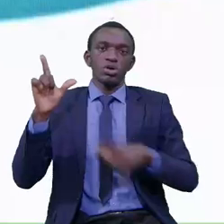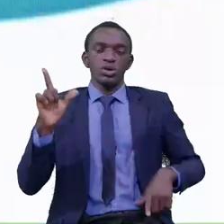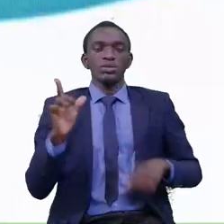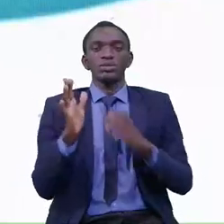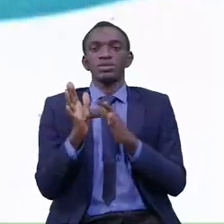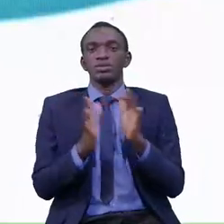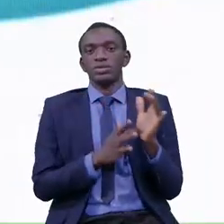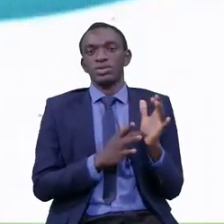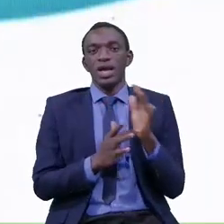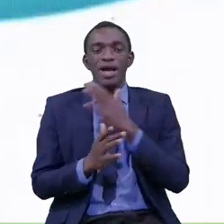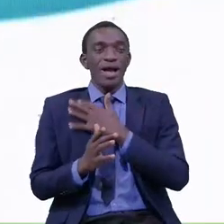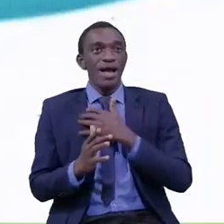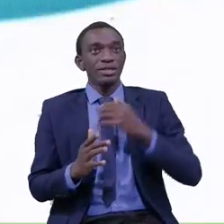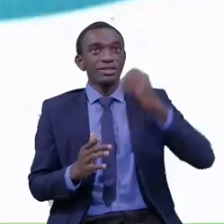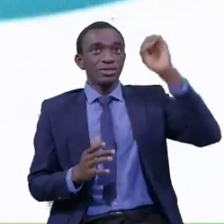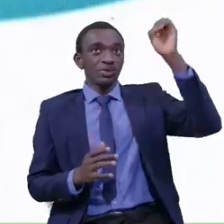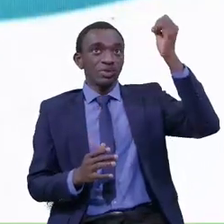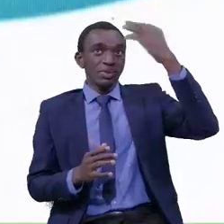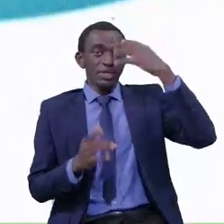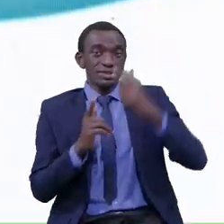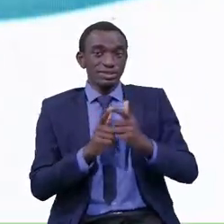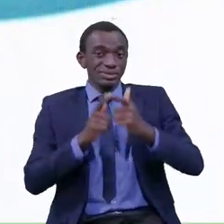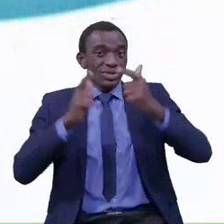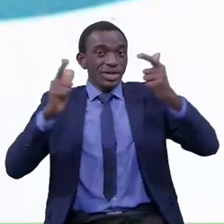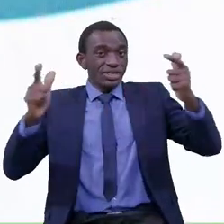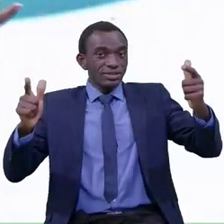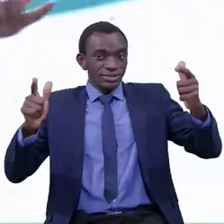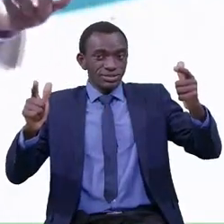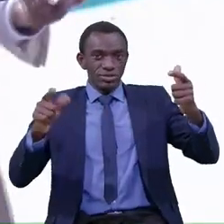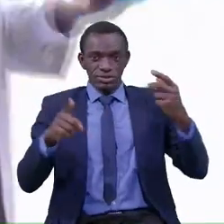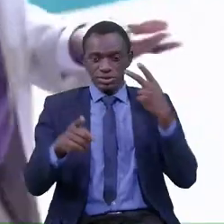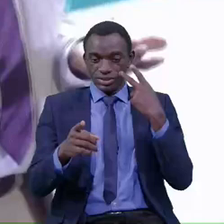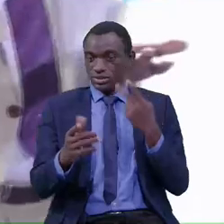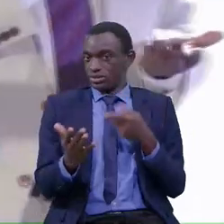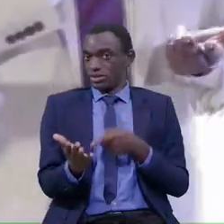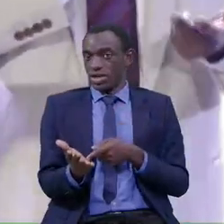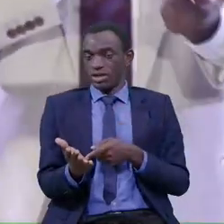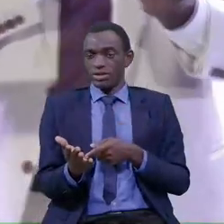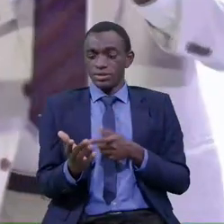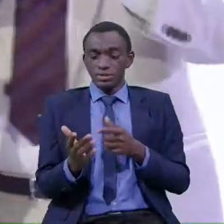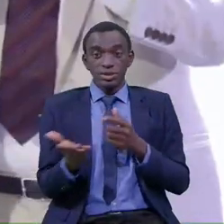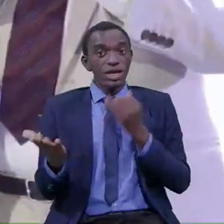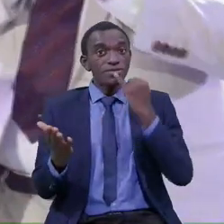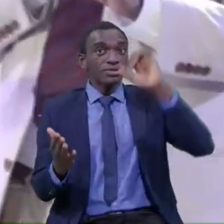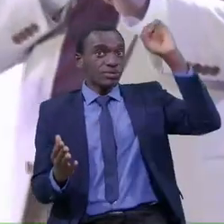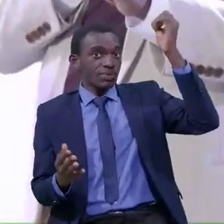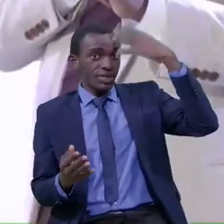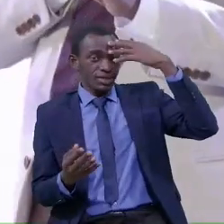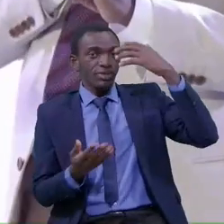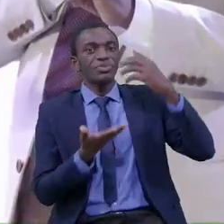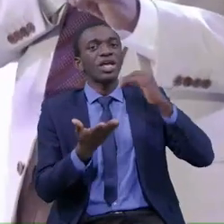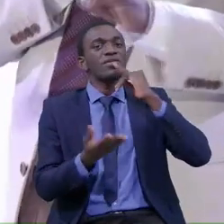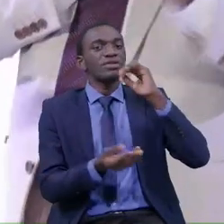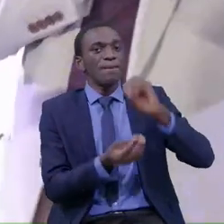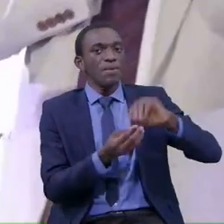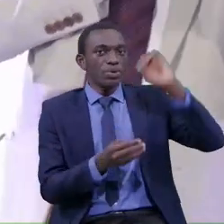Et une grande grâce reposait. Voyez cela, il y a la grâce. Il y a beaucoup de grâce. Il y